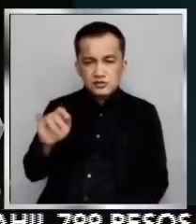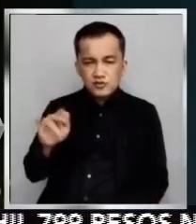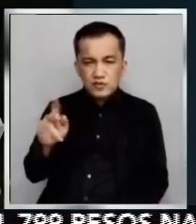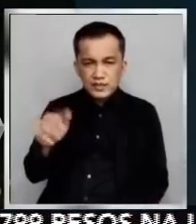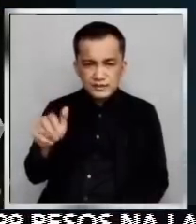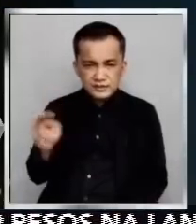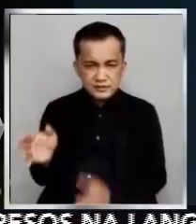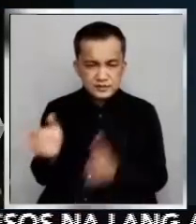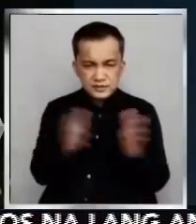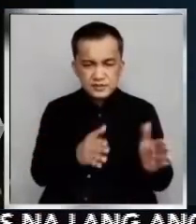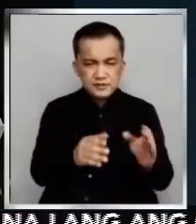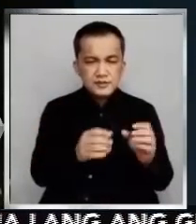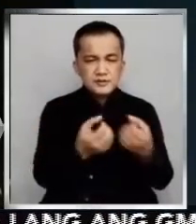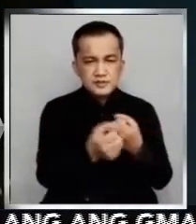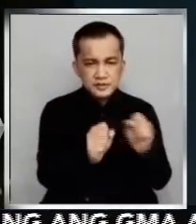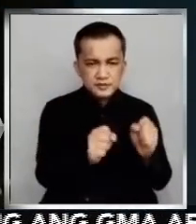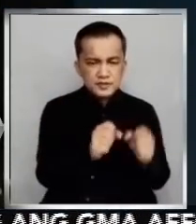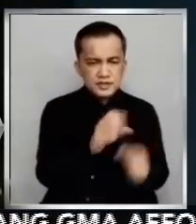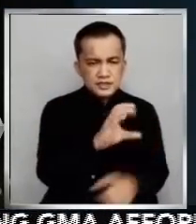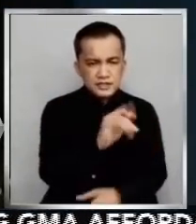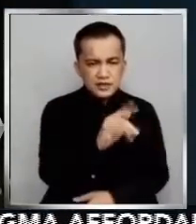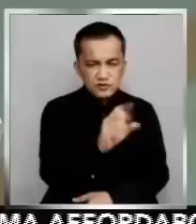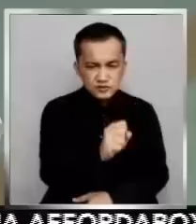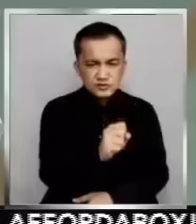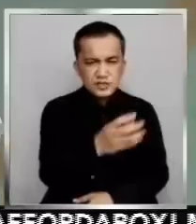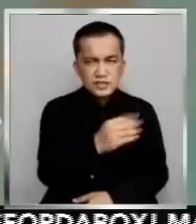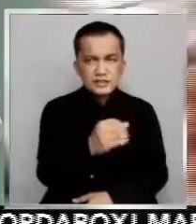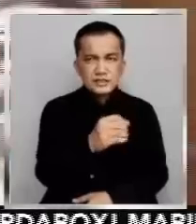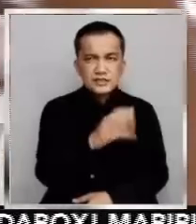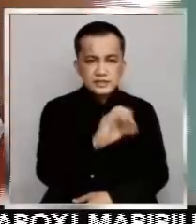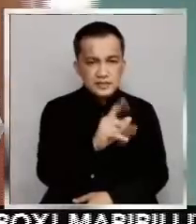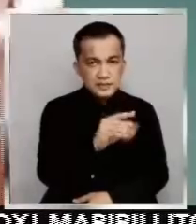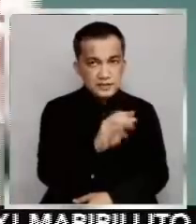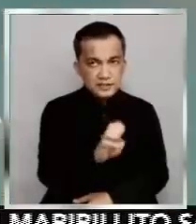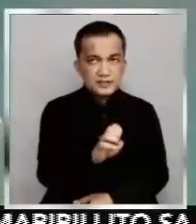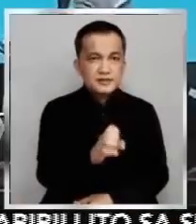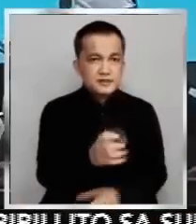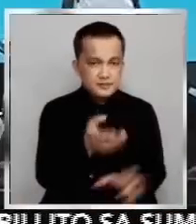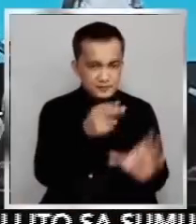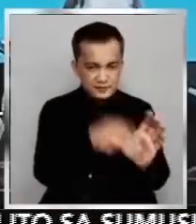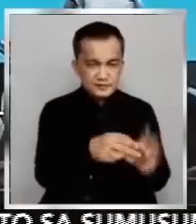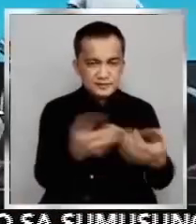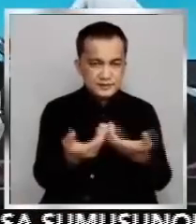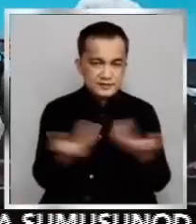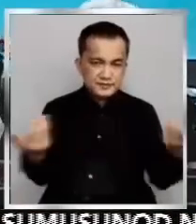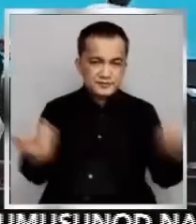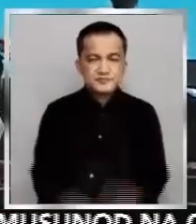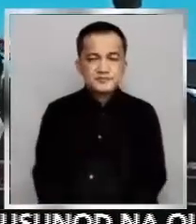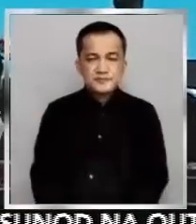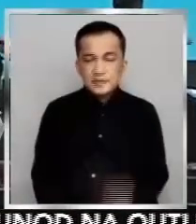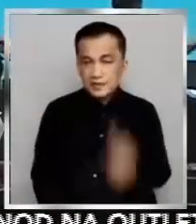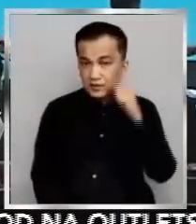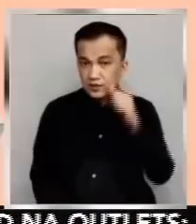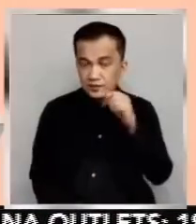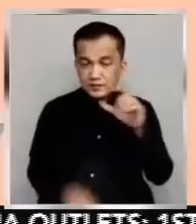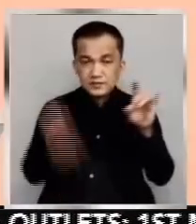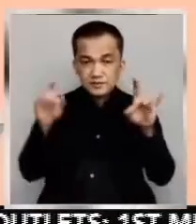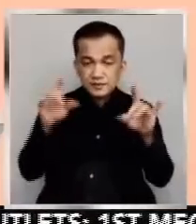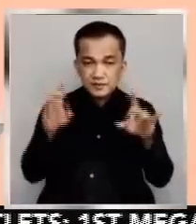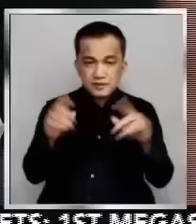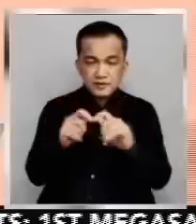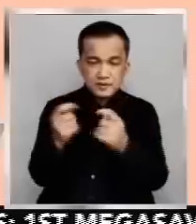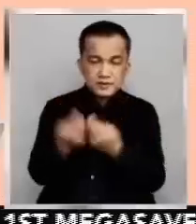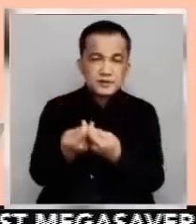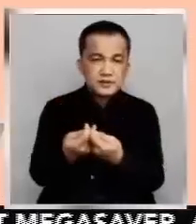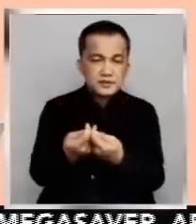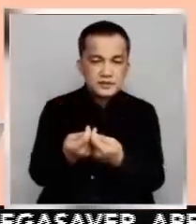sina Sparkle Hunks, Carlos San Juan at Prince Clemente. Sa women's volleyball team, naglaro sina